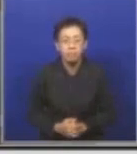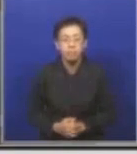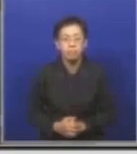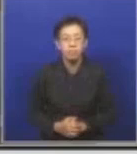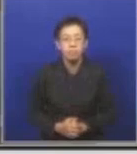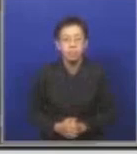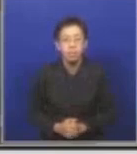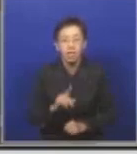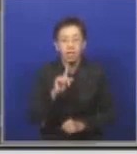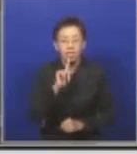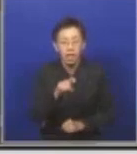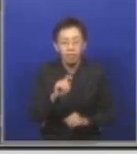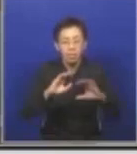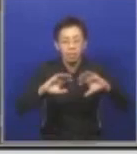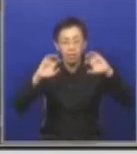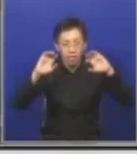เรือรัฐบาลถามนายกรัฐมนตรีว่า